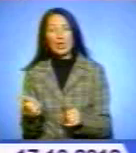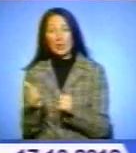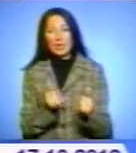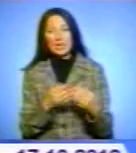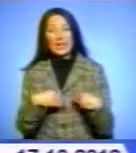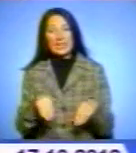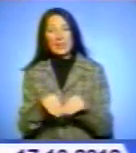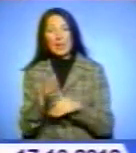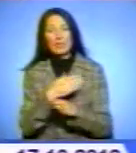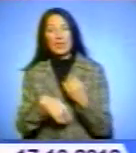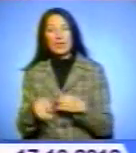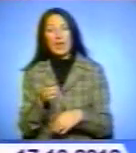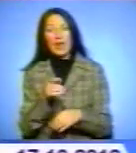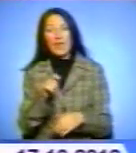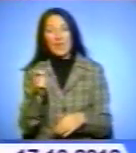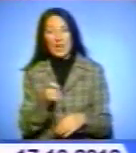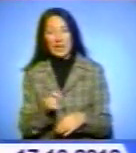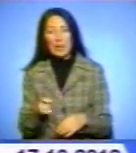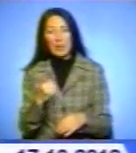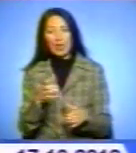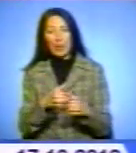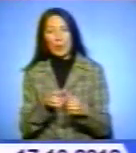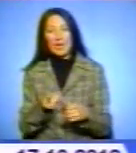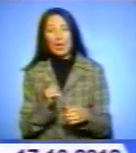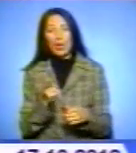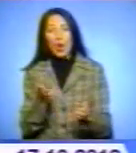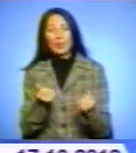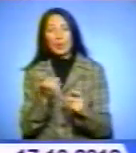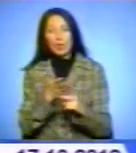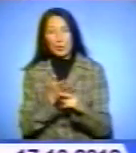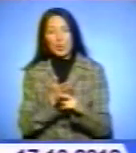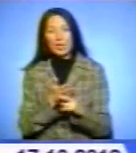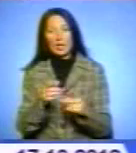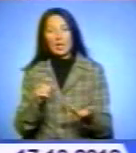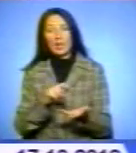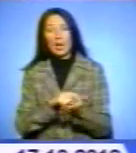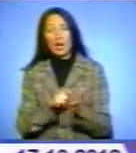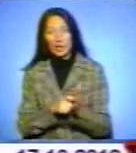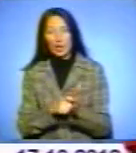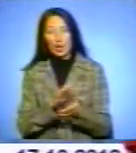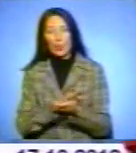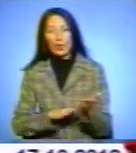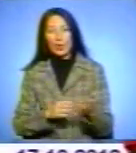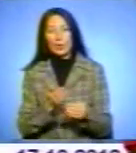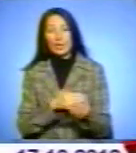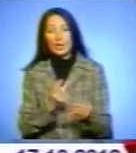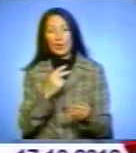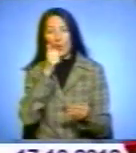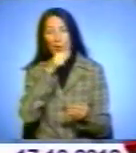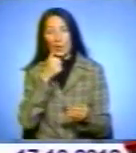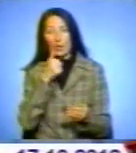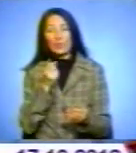війни першої групи і ті, що отримали субсидії на житлово-комунальні послуги протягом останніх 2 років. І телетюнери